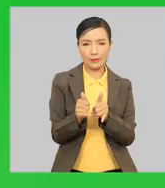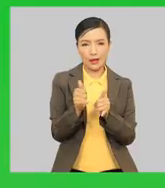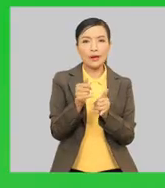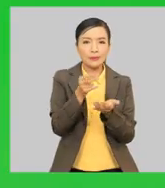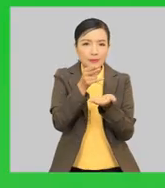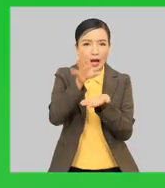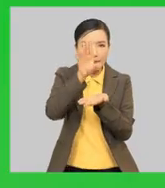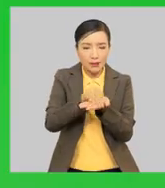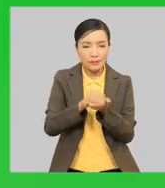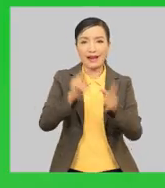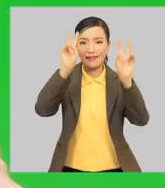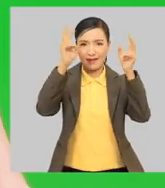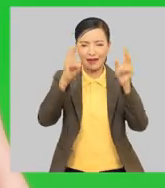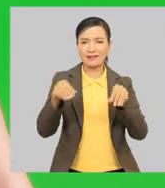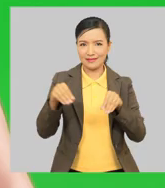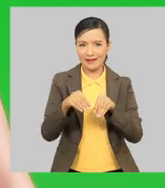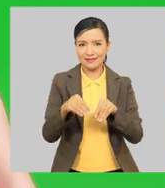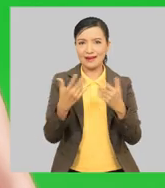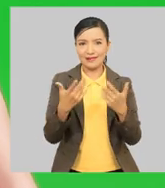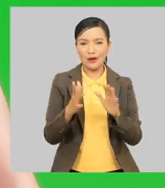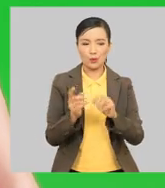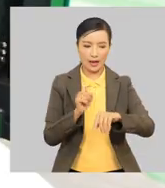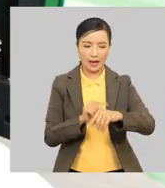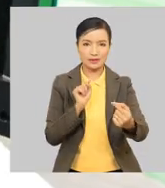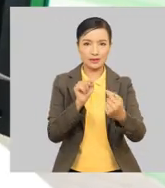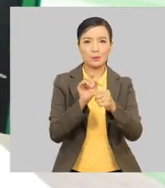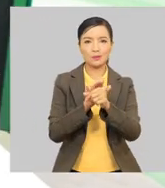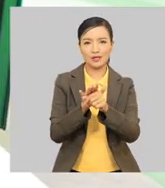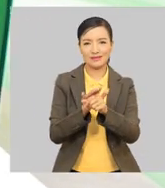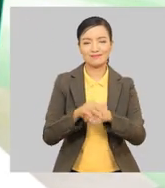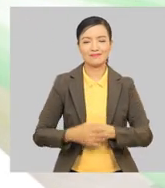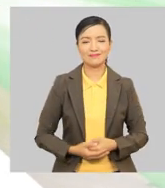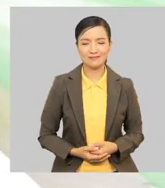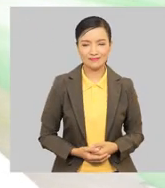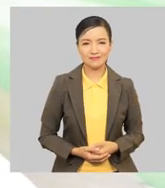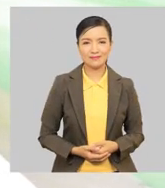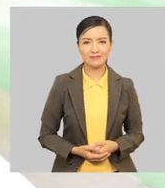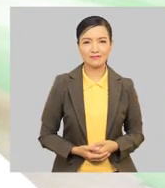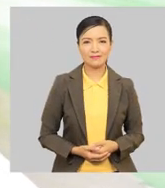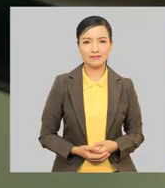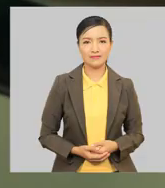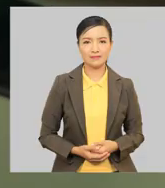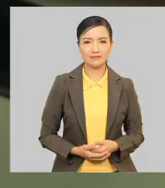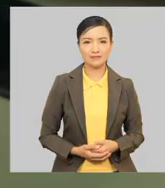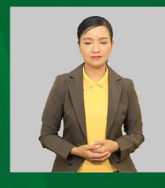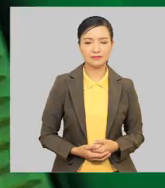บันทึกเทปรายการนะครับอีกไม่กี่อึดใจนี่ก็ถึงเวลาที่จะบันทึกเทปแล้วครับ